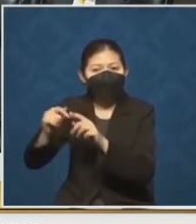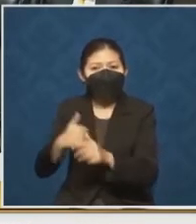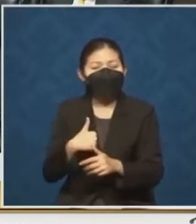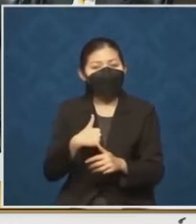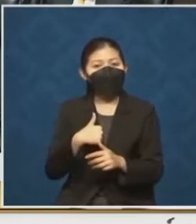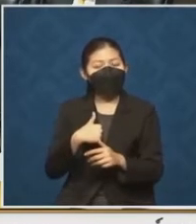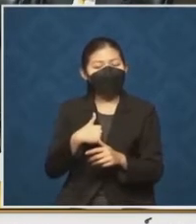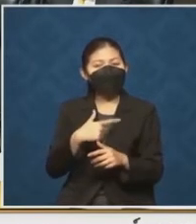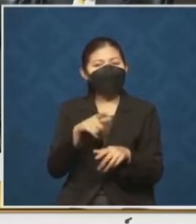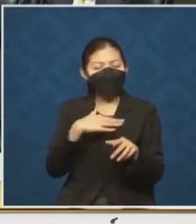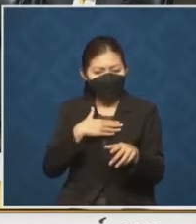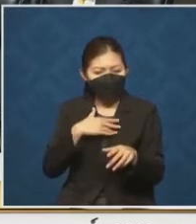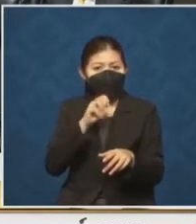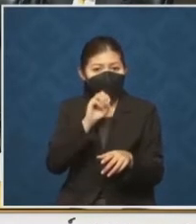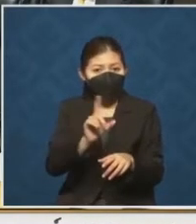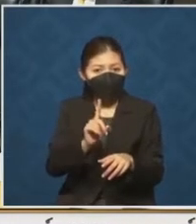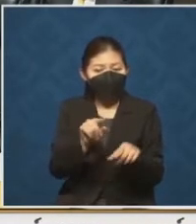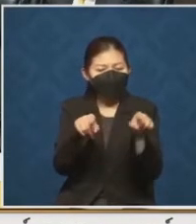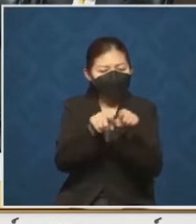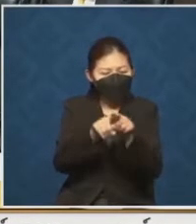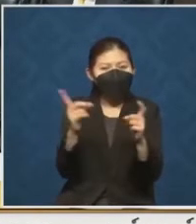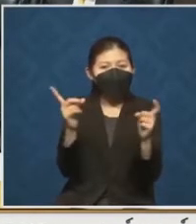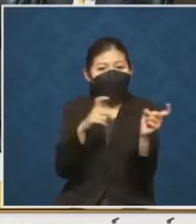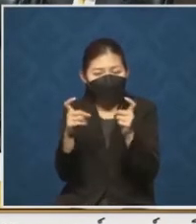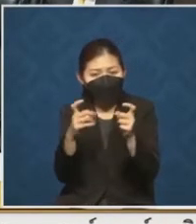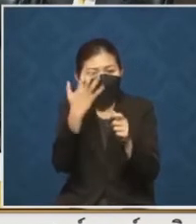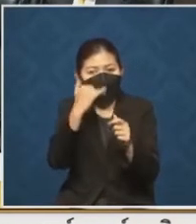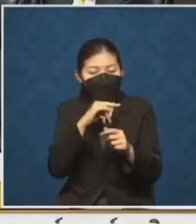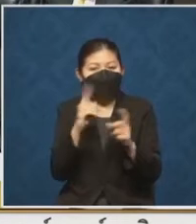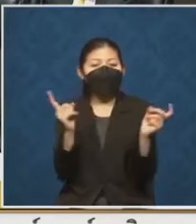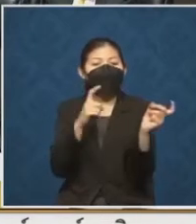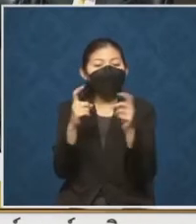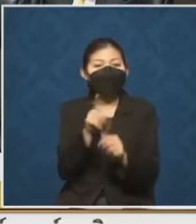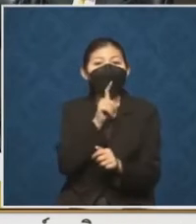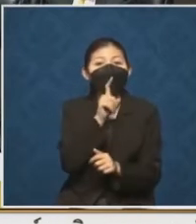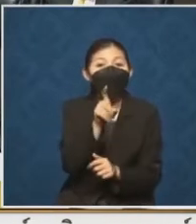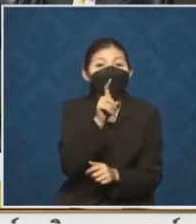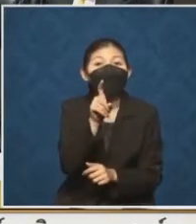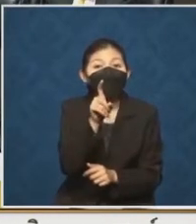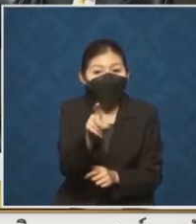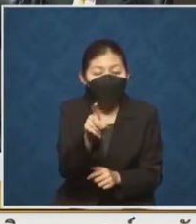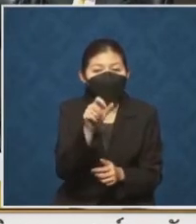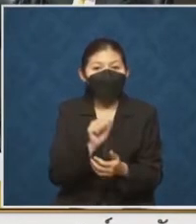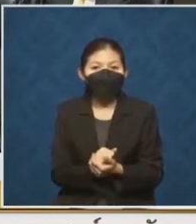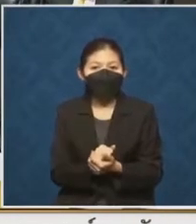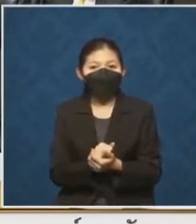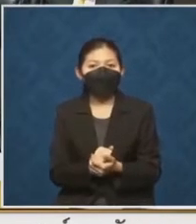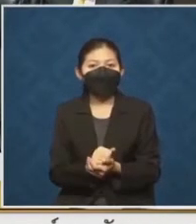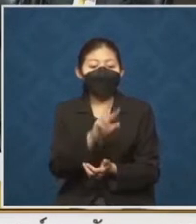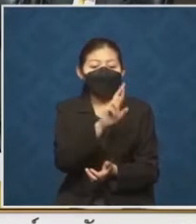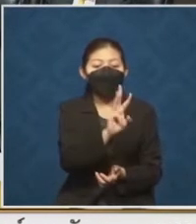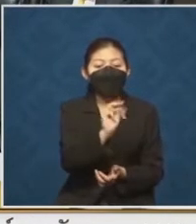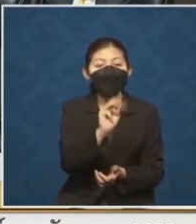ชื่นชมครับที่เปิดโอกาสทำไมครับที่ผมบอกว่ามีลักษณะเหมือนกับทูตแต่ไม่ใช่กระทุ้